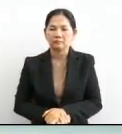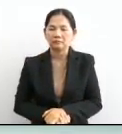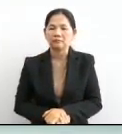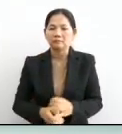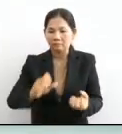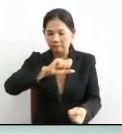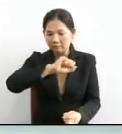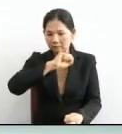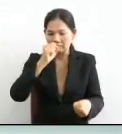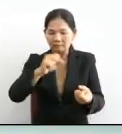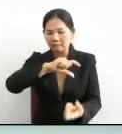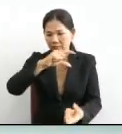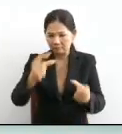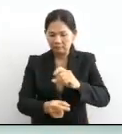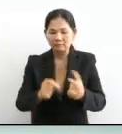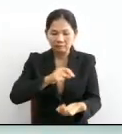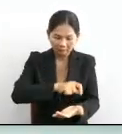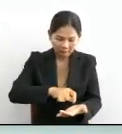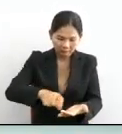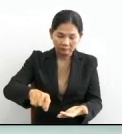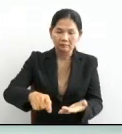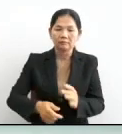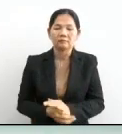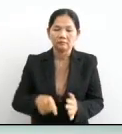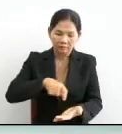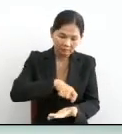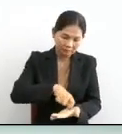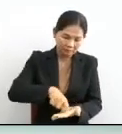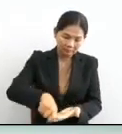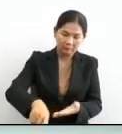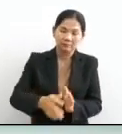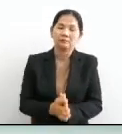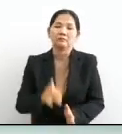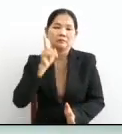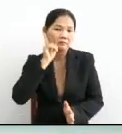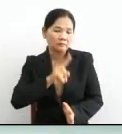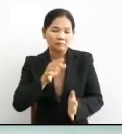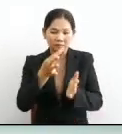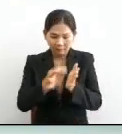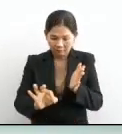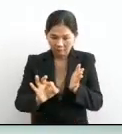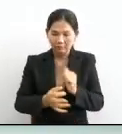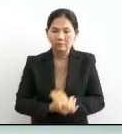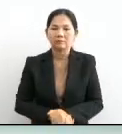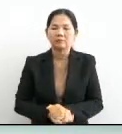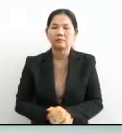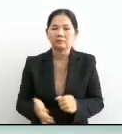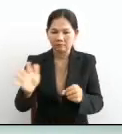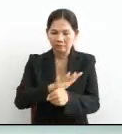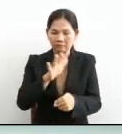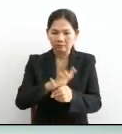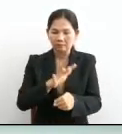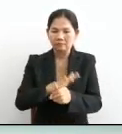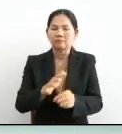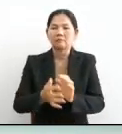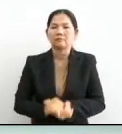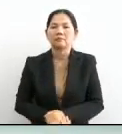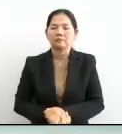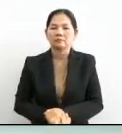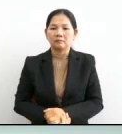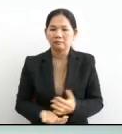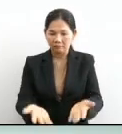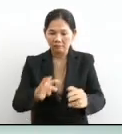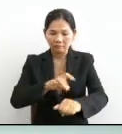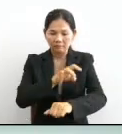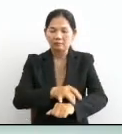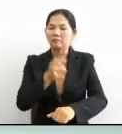rỡ chả sầm này là bạc con chả cài lô miên cái lái na khóa chẳng lo chả treo bàn thai bằng pin bàn thai ấy lấy nè